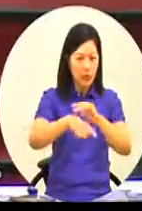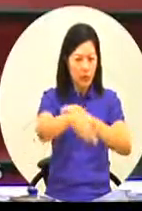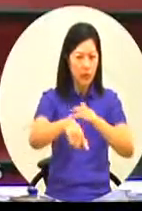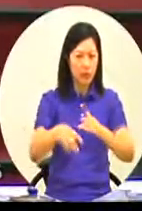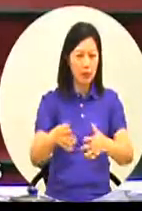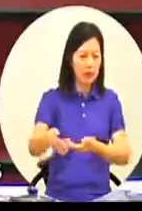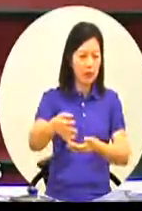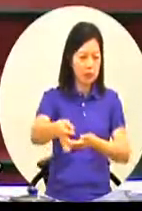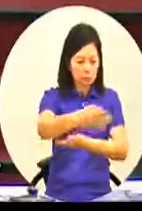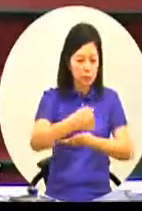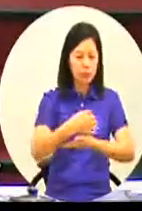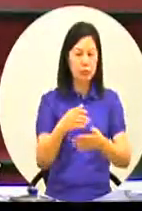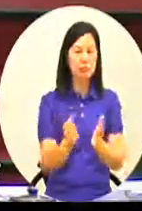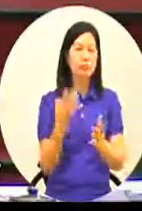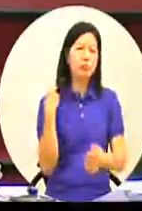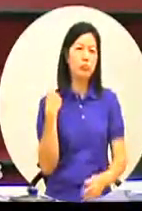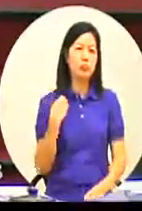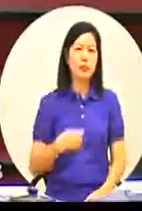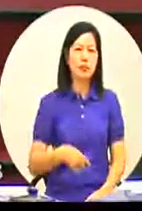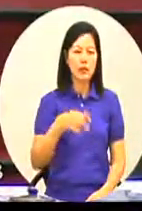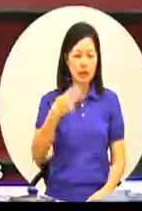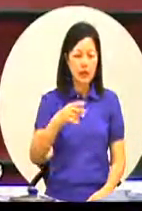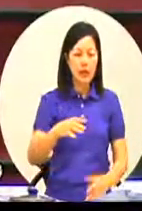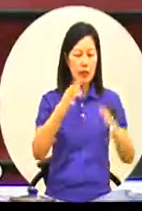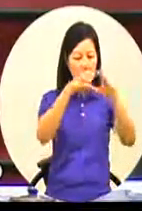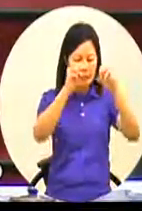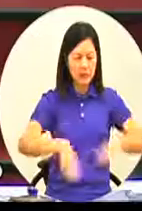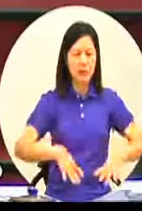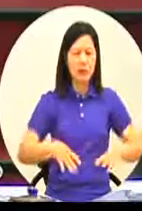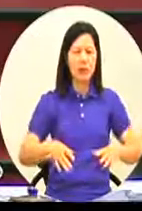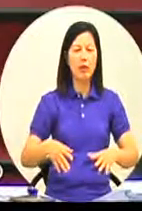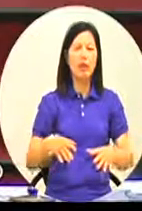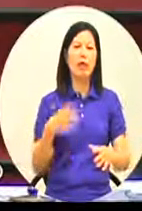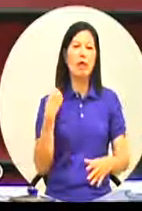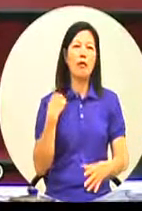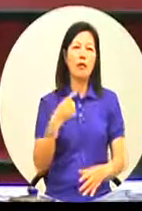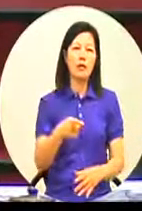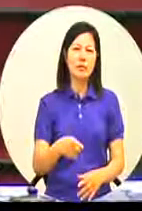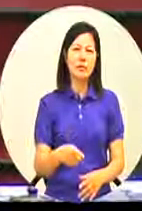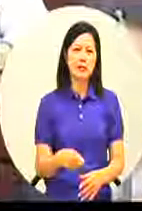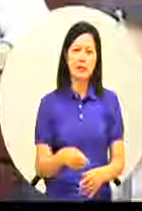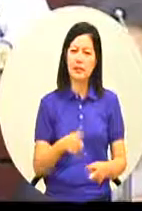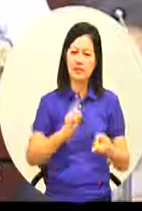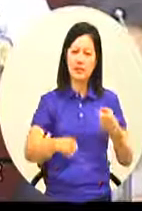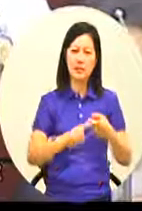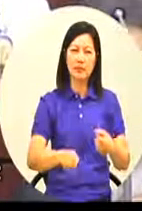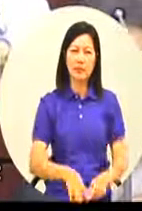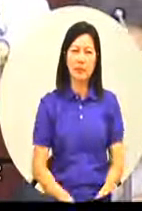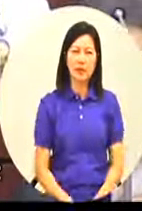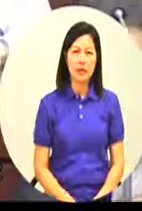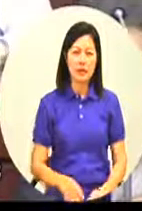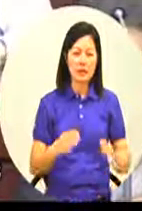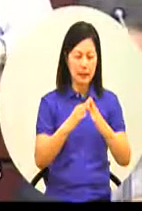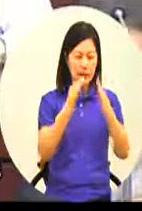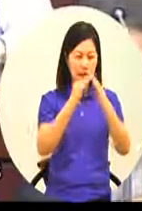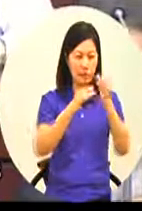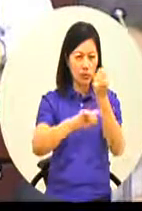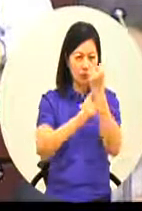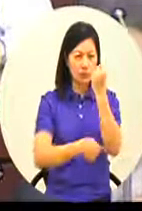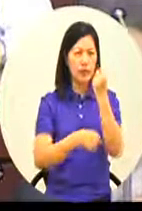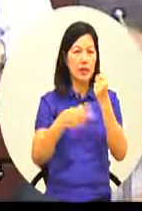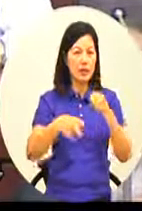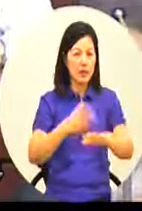章我扣办公室，啊恁拆照拆，安尼道理咧。 咱啊，咱建筑本吼，拢按照建筑法和技术规则